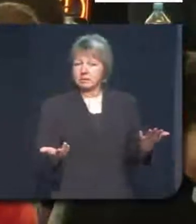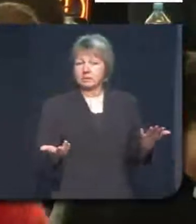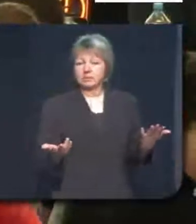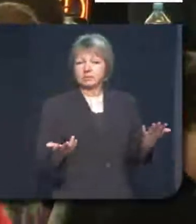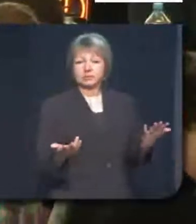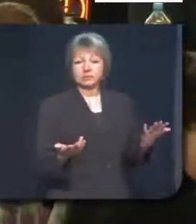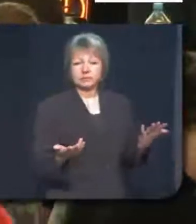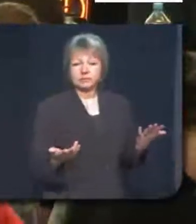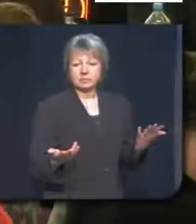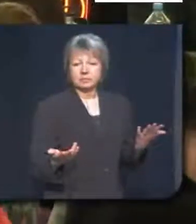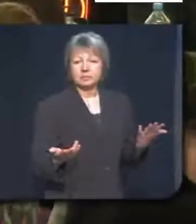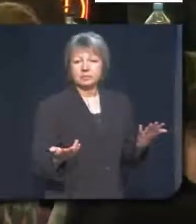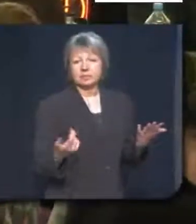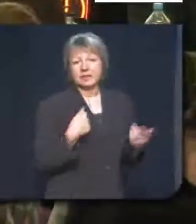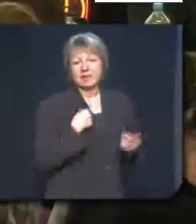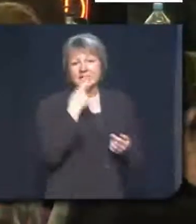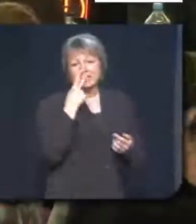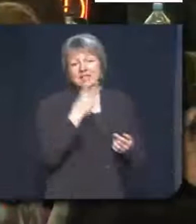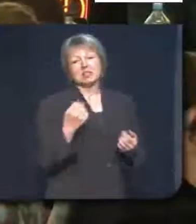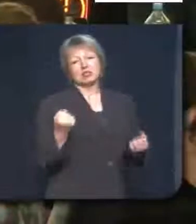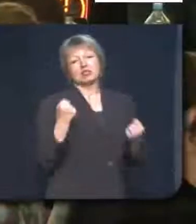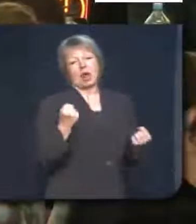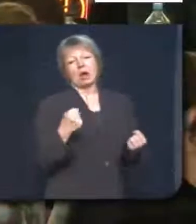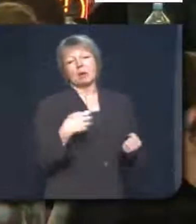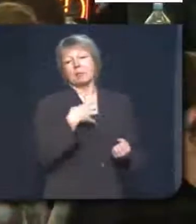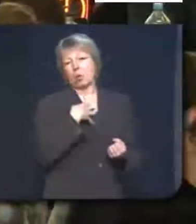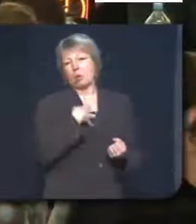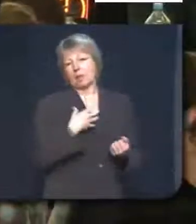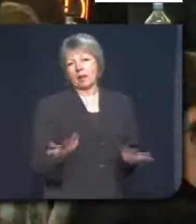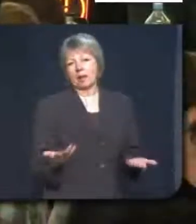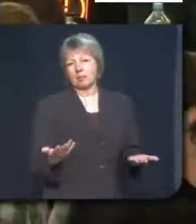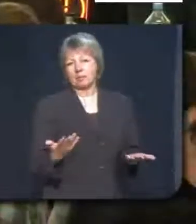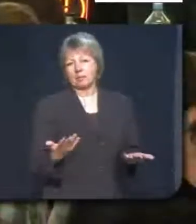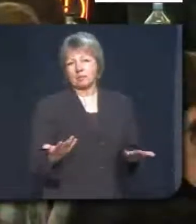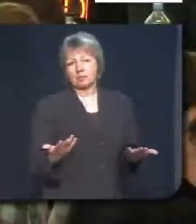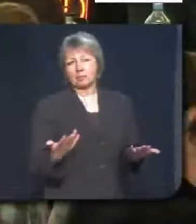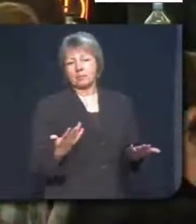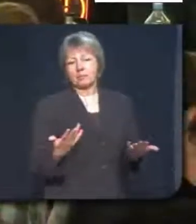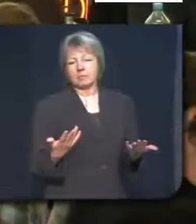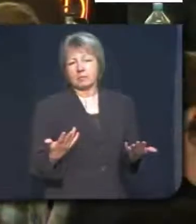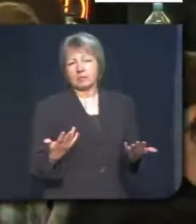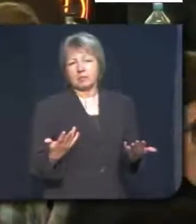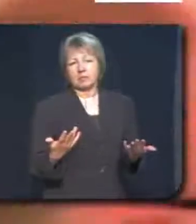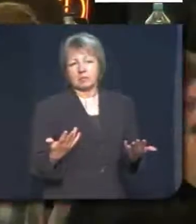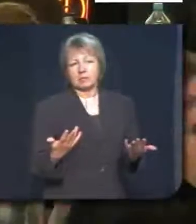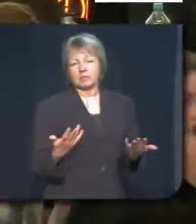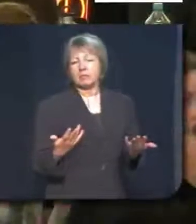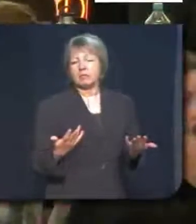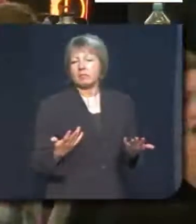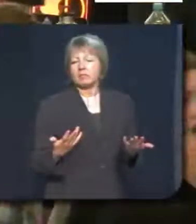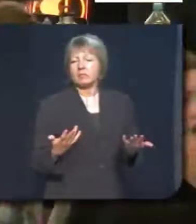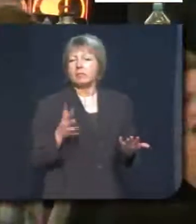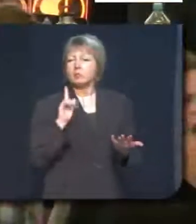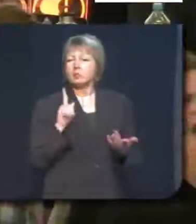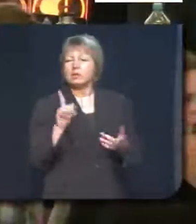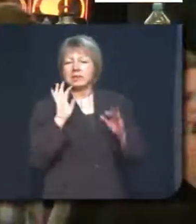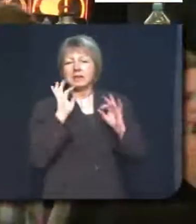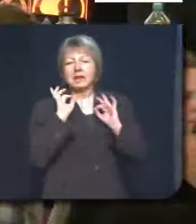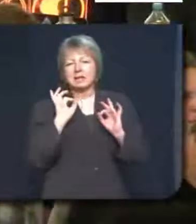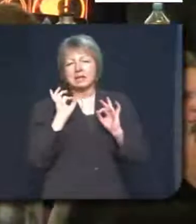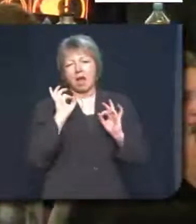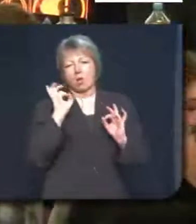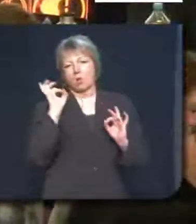also ich sehe das sehr problematisch also ihr seid ganz genau überlegen